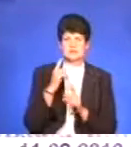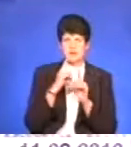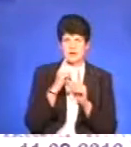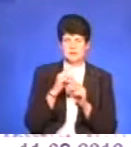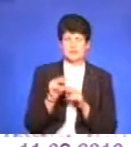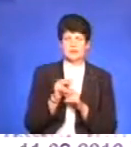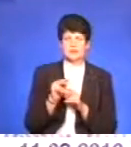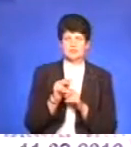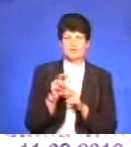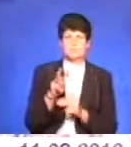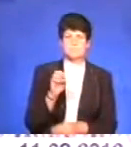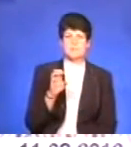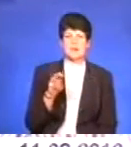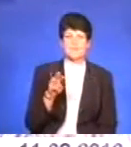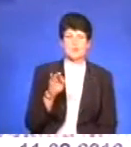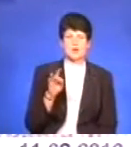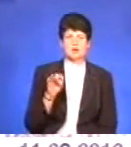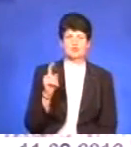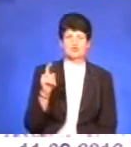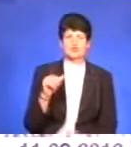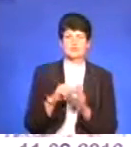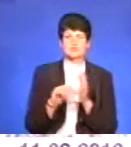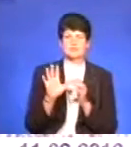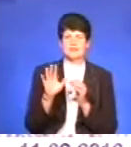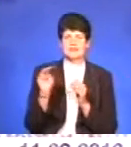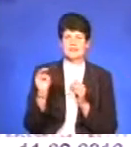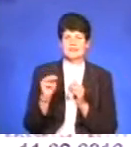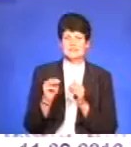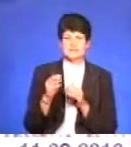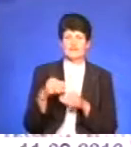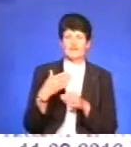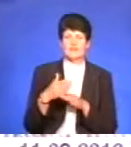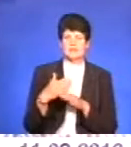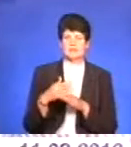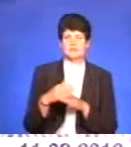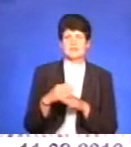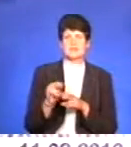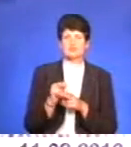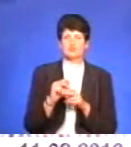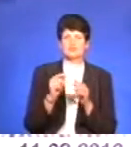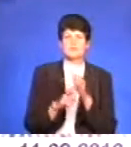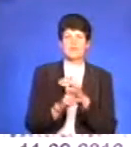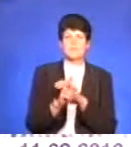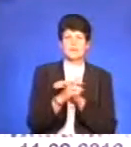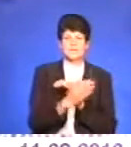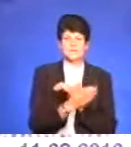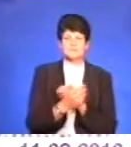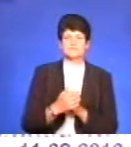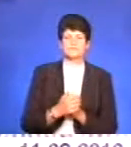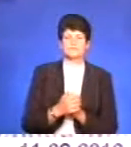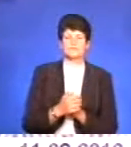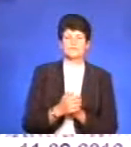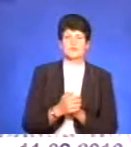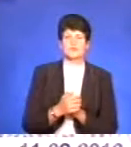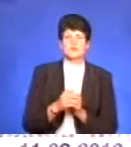реконструкцію меморіалу, 165 тисяч було виділено з місцевого бюджету на реконструкцію каплиці. Крім того, за